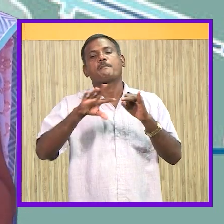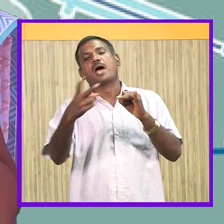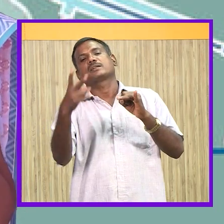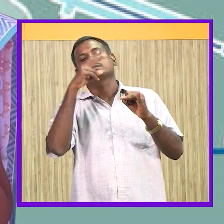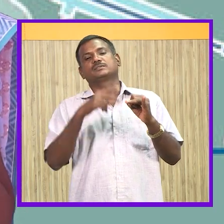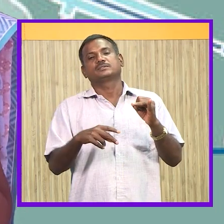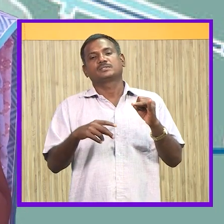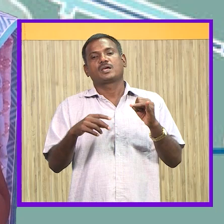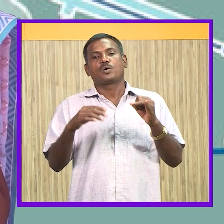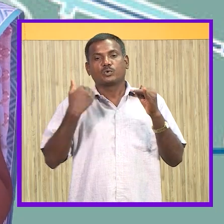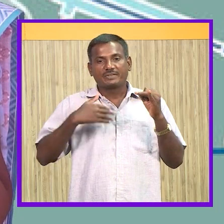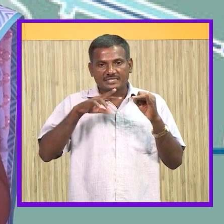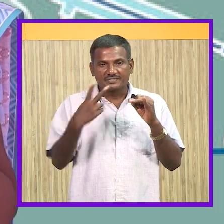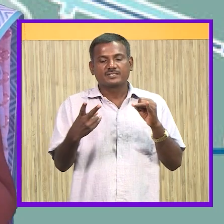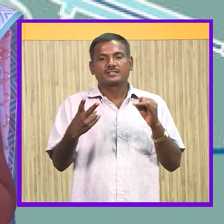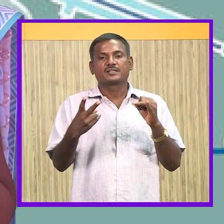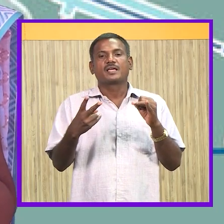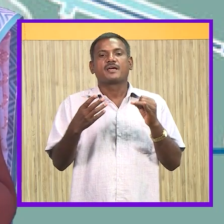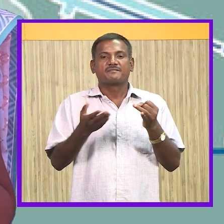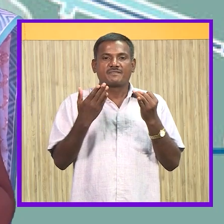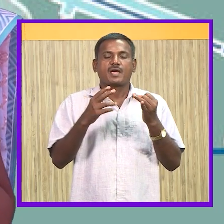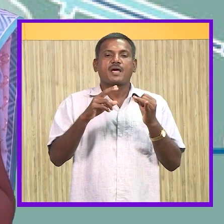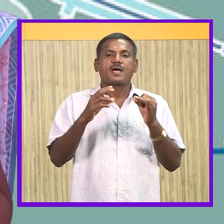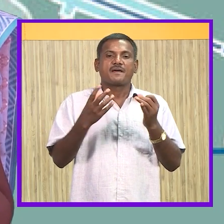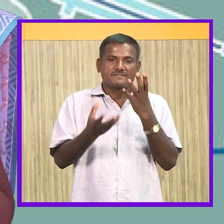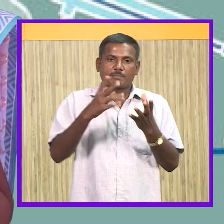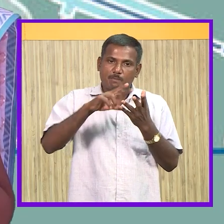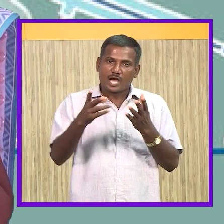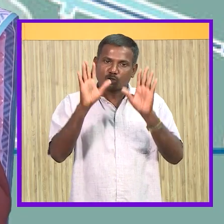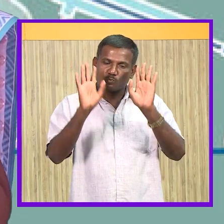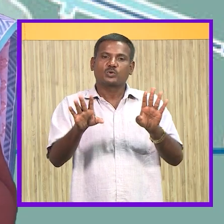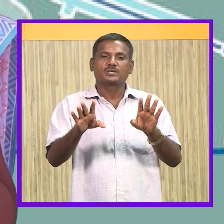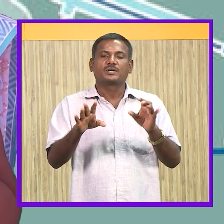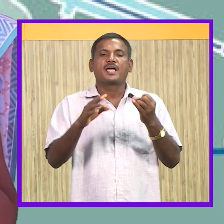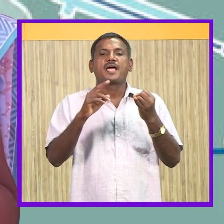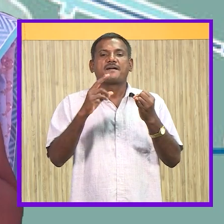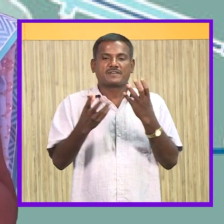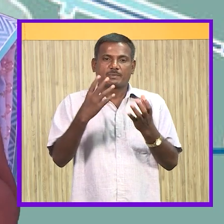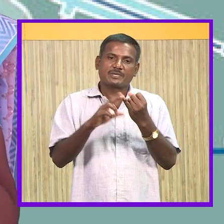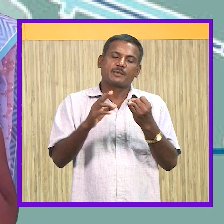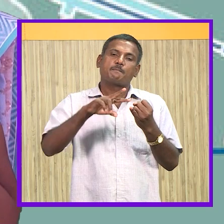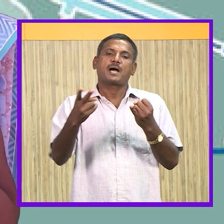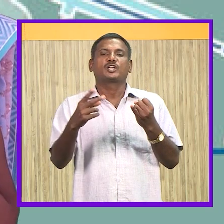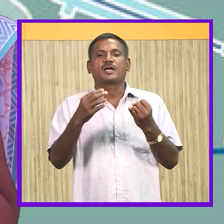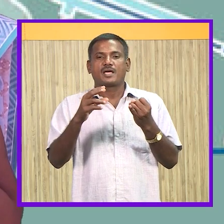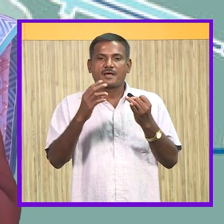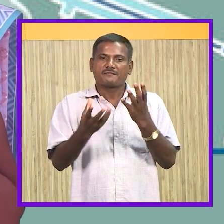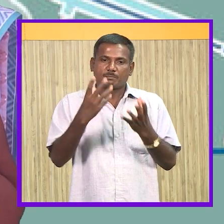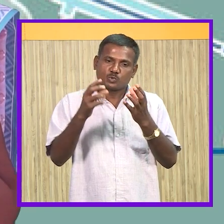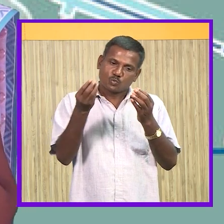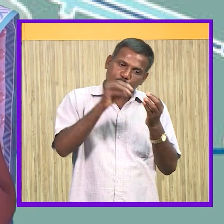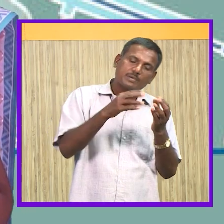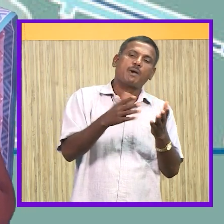மாற்றம். ஒரு வேதி வினையில் ஏற்படக்கூடிய வெப்ப மாற்றத்தை பொறுத்து வெப்ப ஏற்பு மாற்றம், வெப்ப உமிழ் மாற்றம்னு